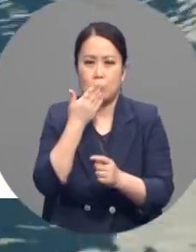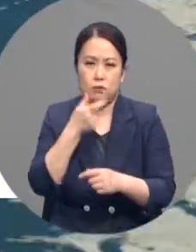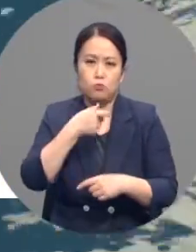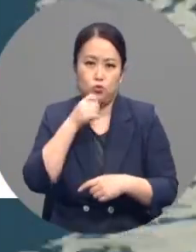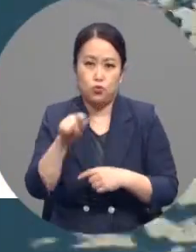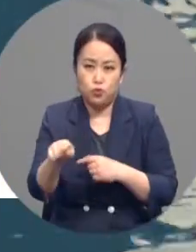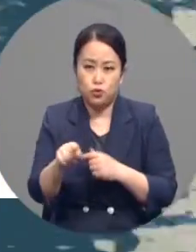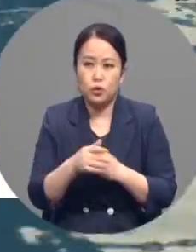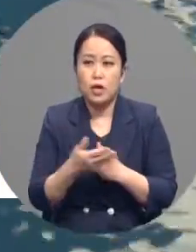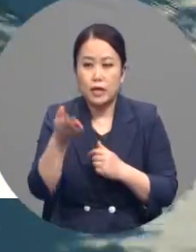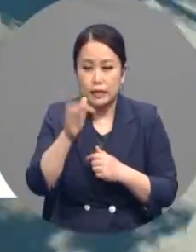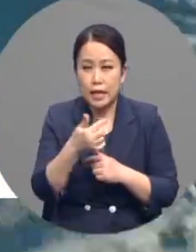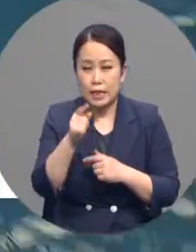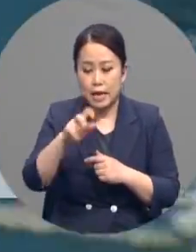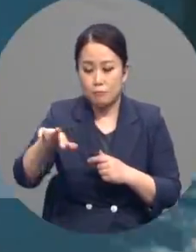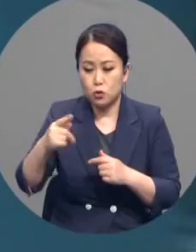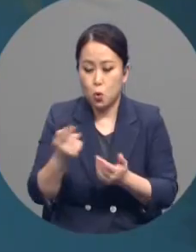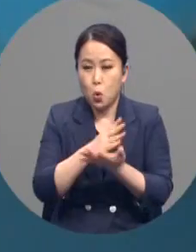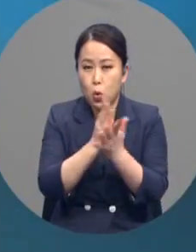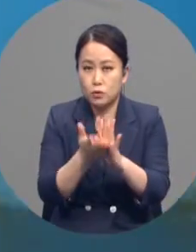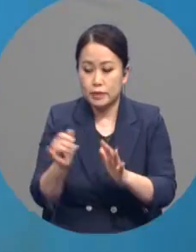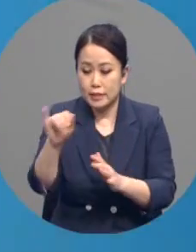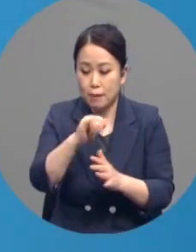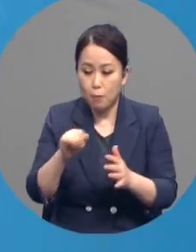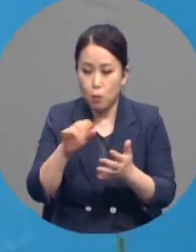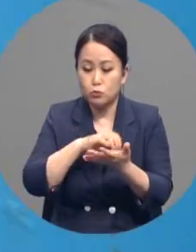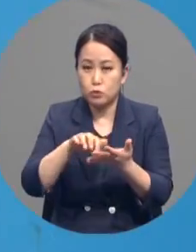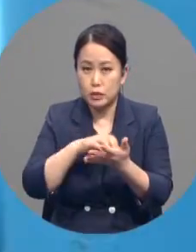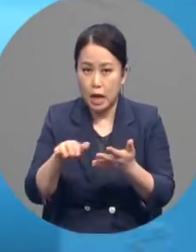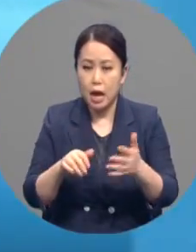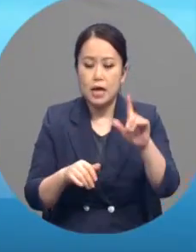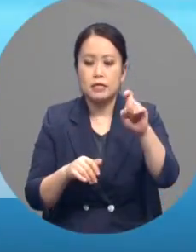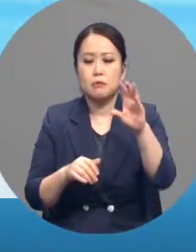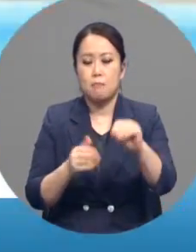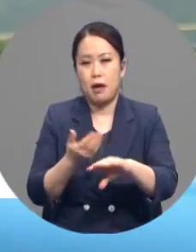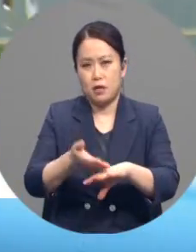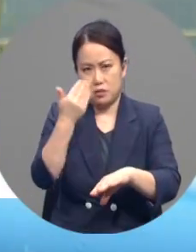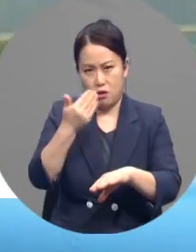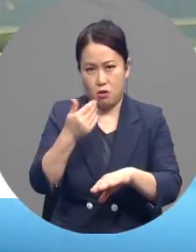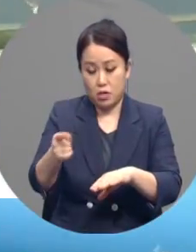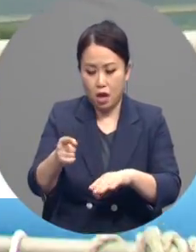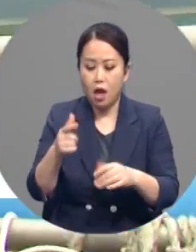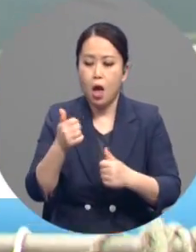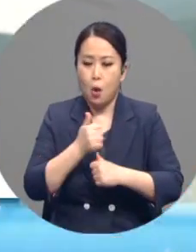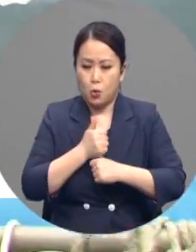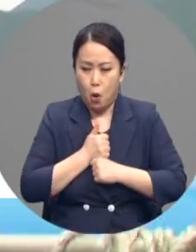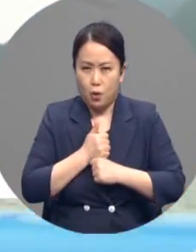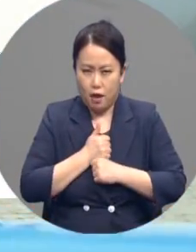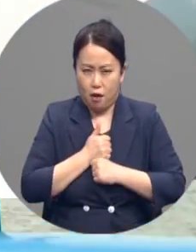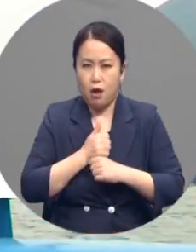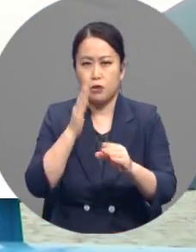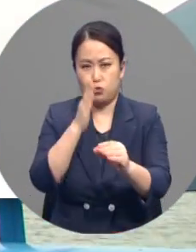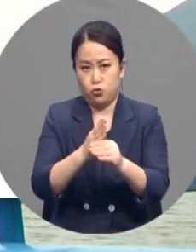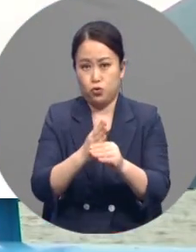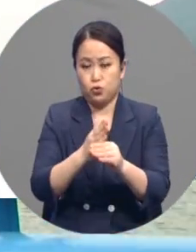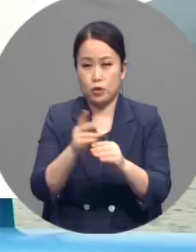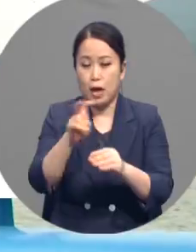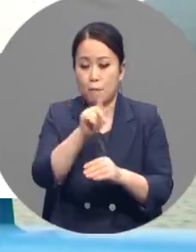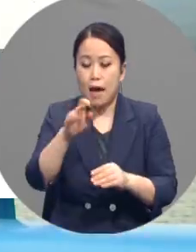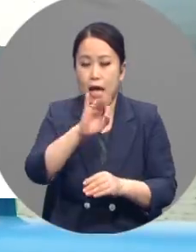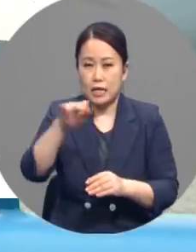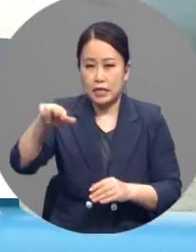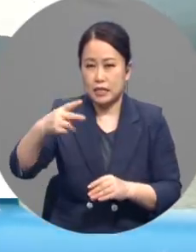세포 수가 10만 개를 넘었는데 조류 경보는 한 달이 넘게 경계 상태고 인체 독성 물질인